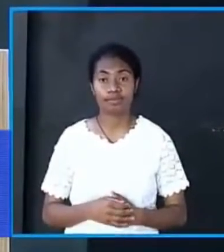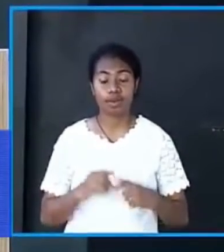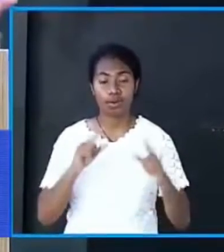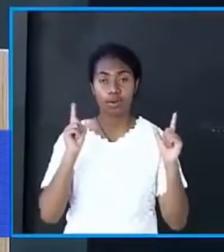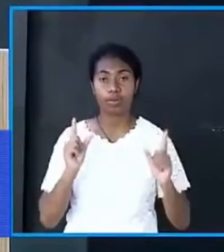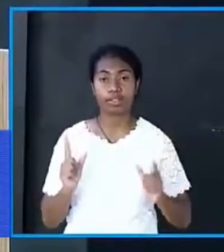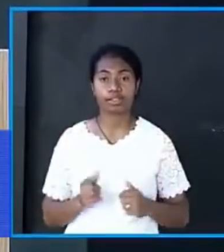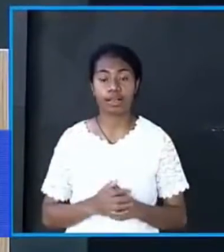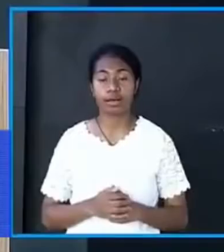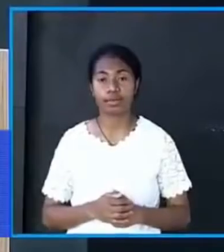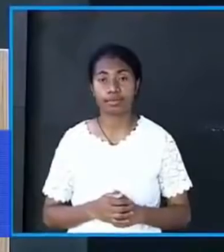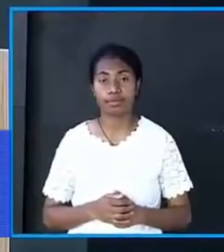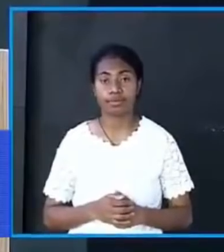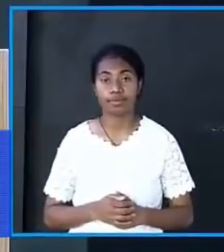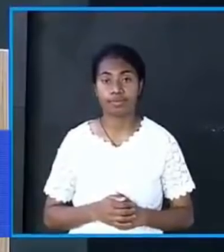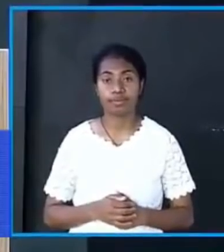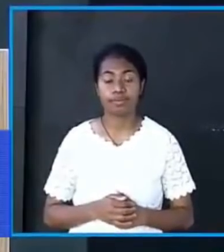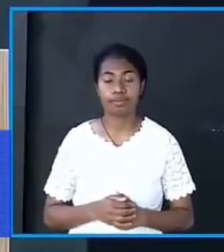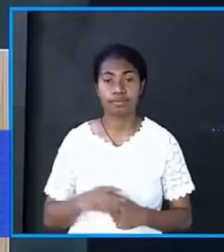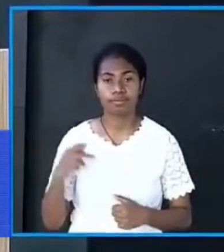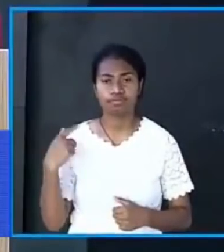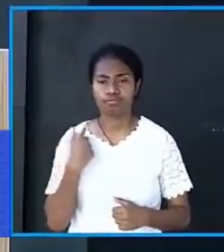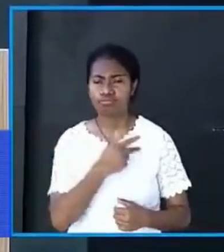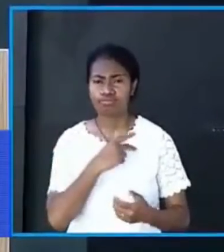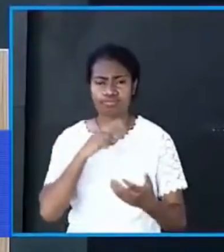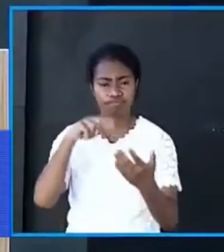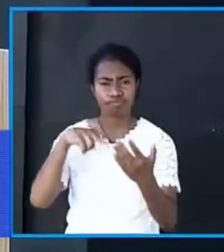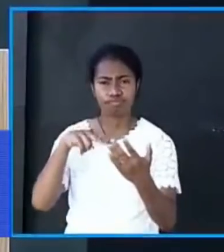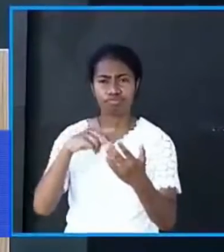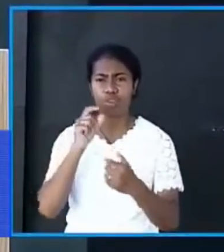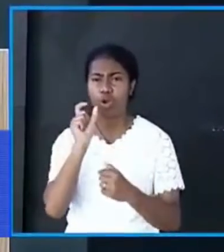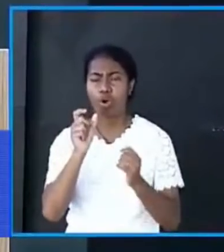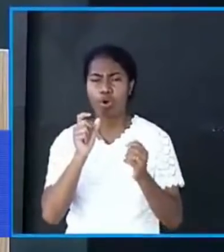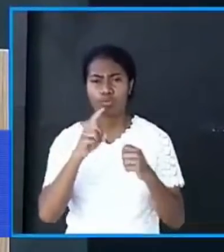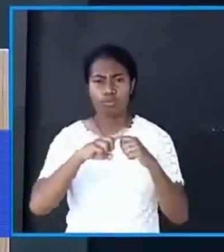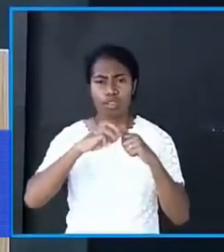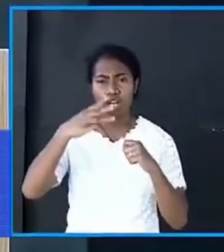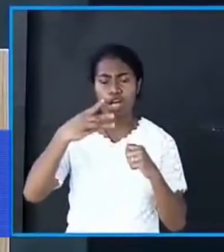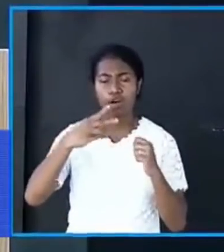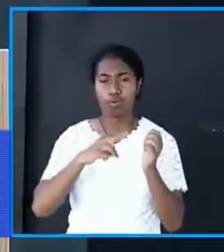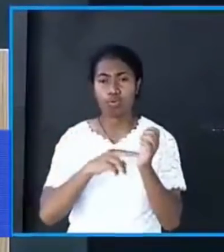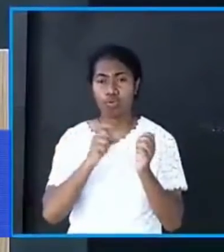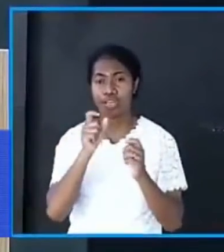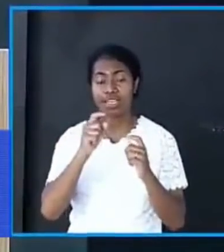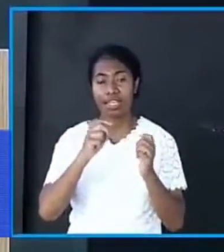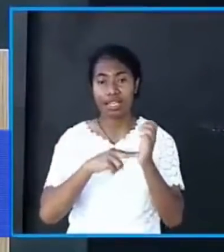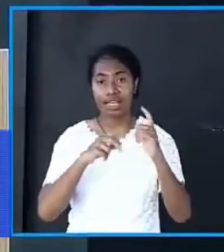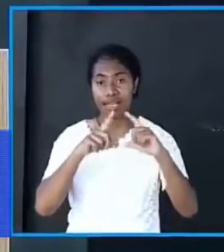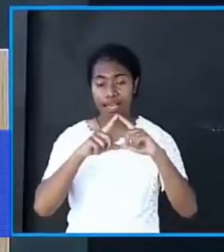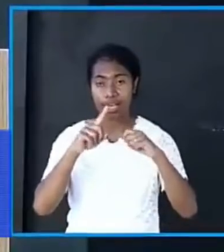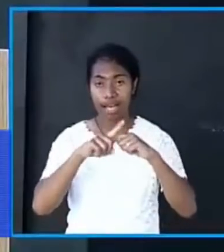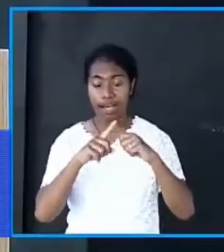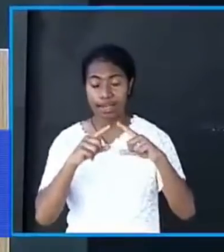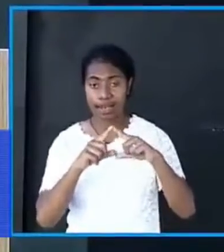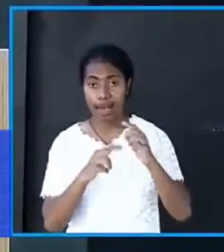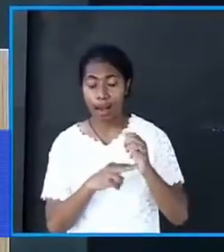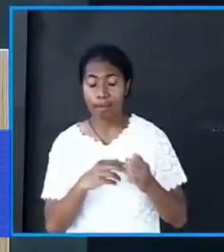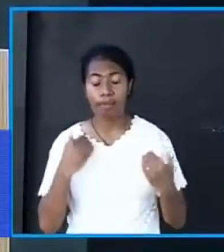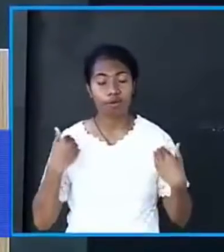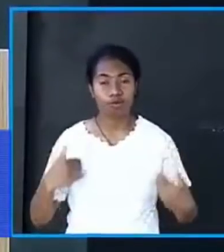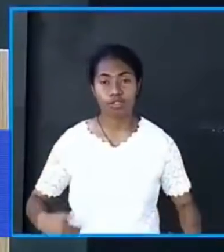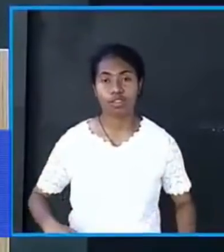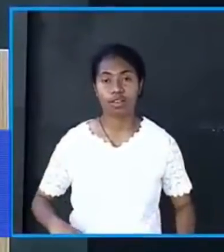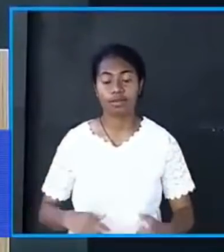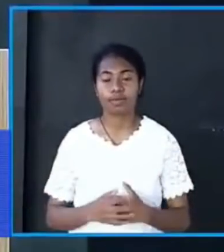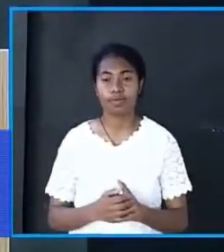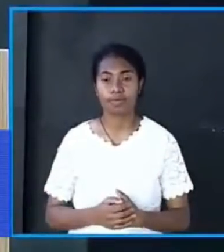belum lagi kita akan berbicara tentang keunikan penciptaan manusia misalnya pencetak fisik